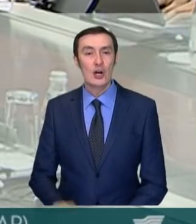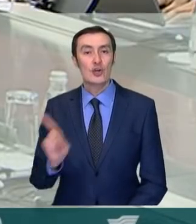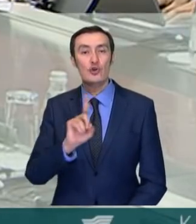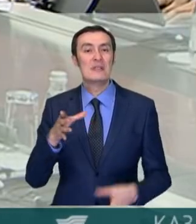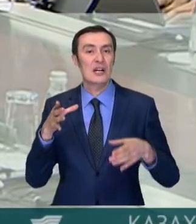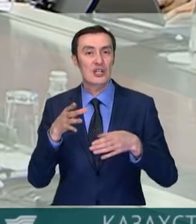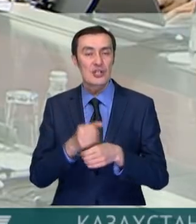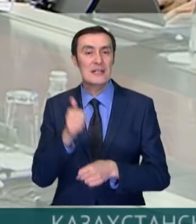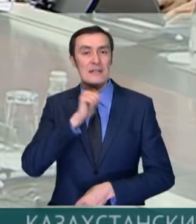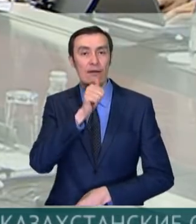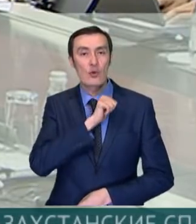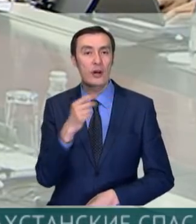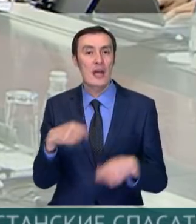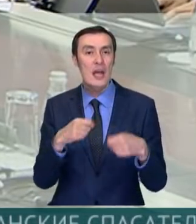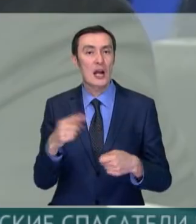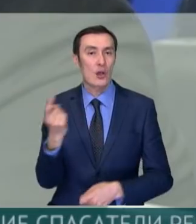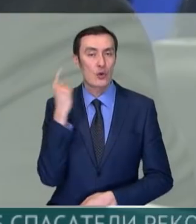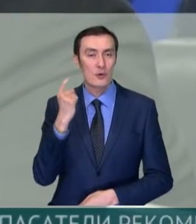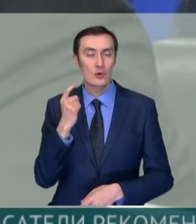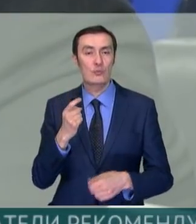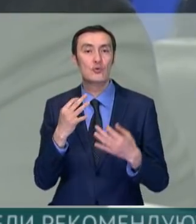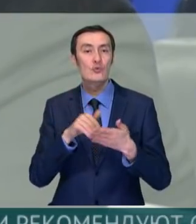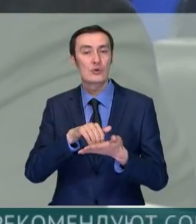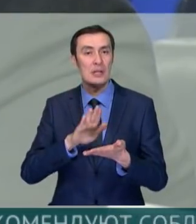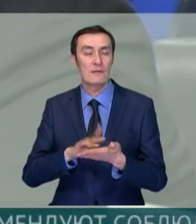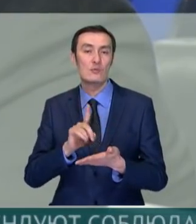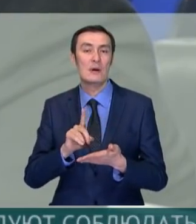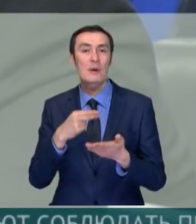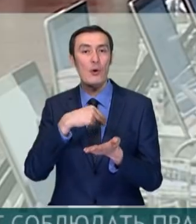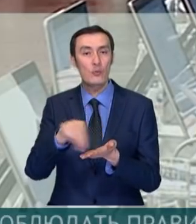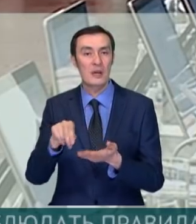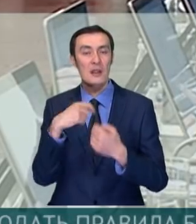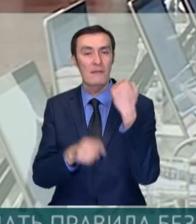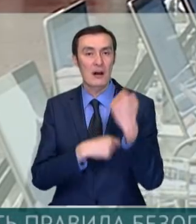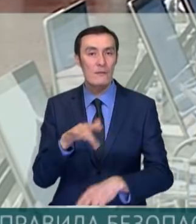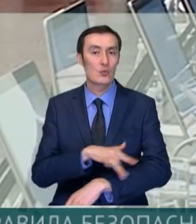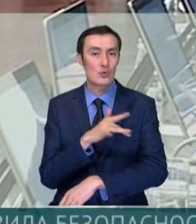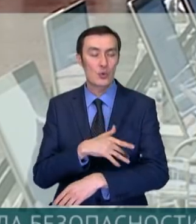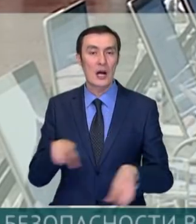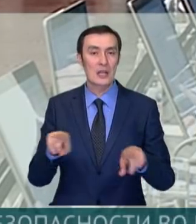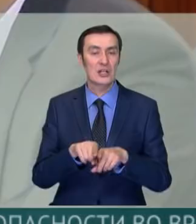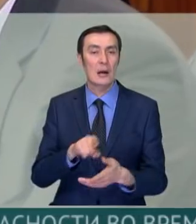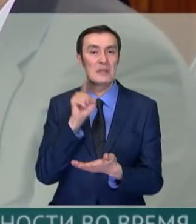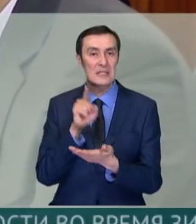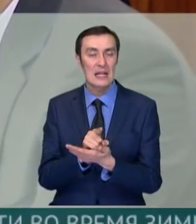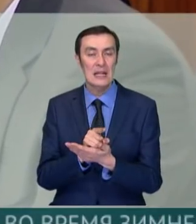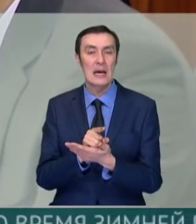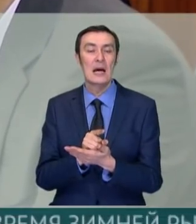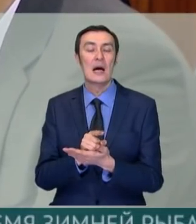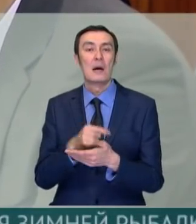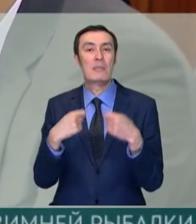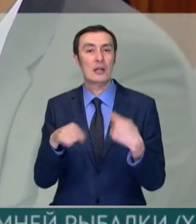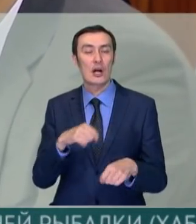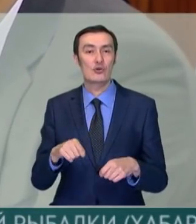сокращения теневой экономики планируется установить лимит по наличным расчетам при покупке товаров и услуг, а также обязательную безналичную